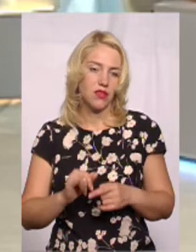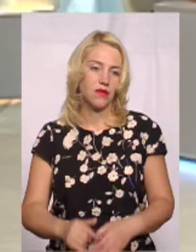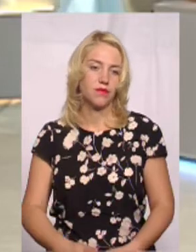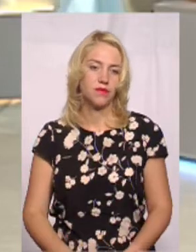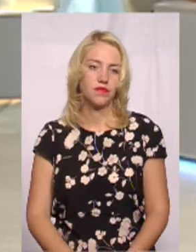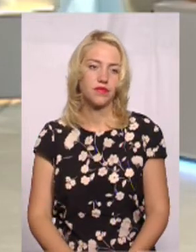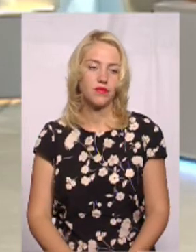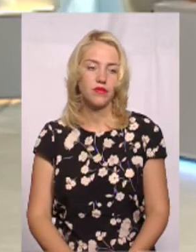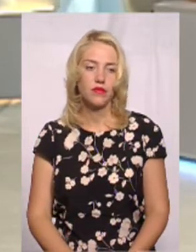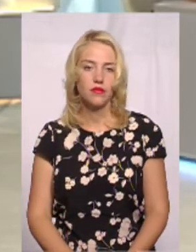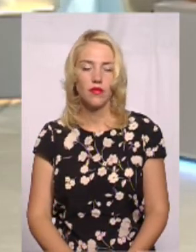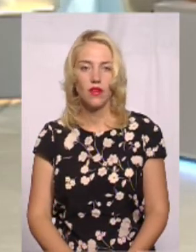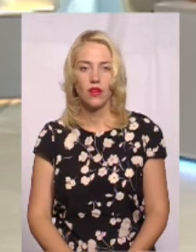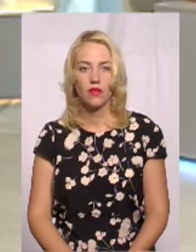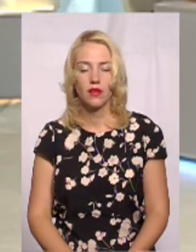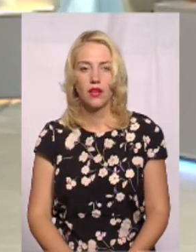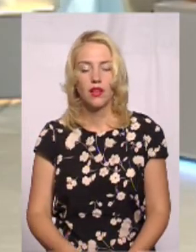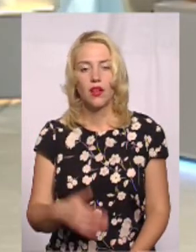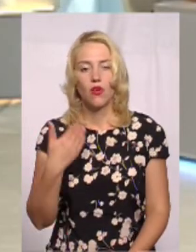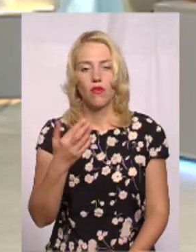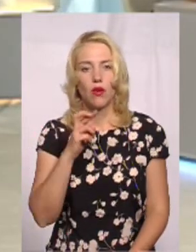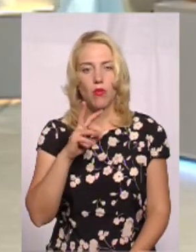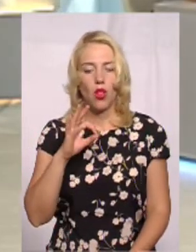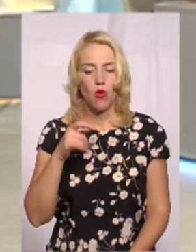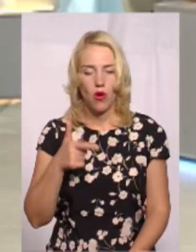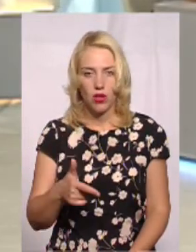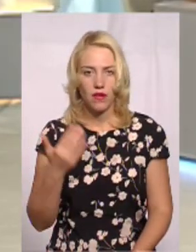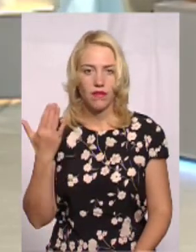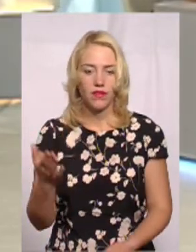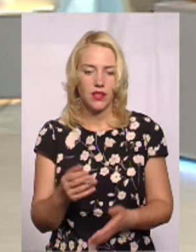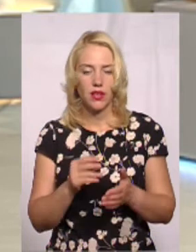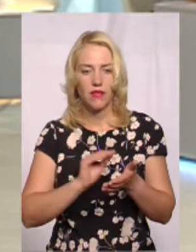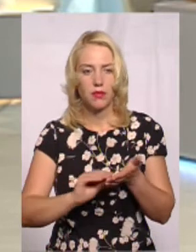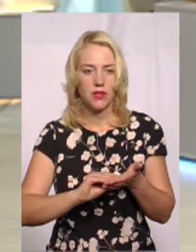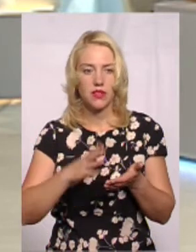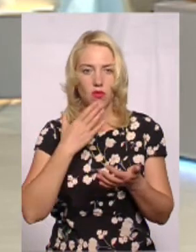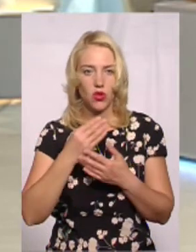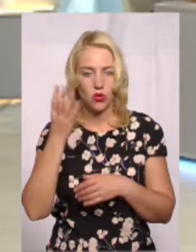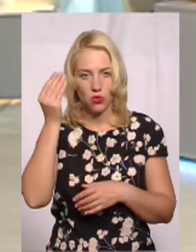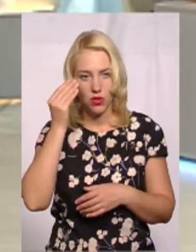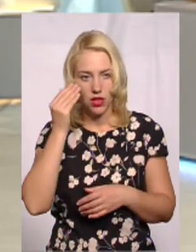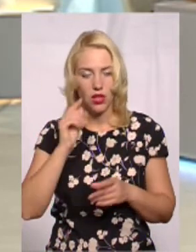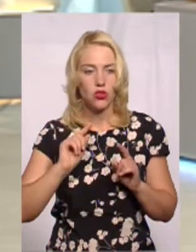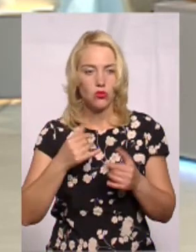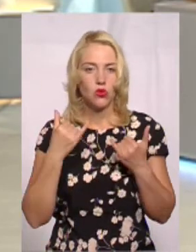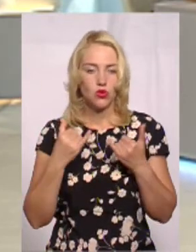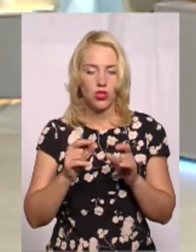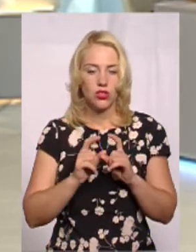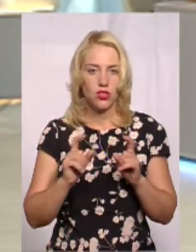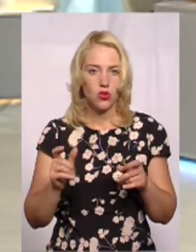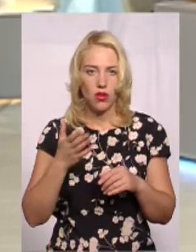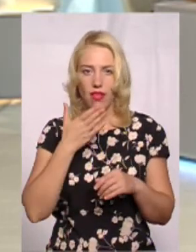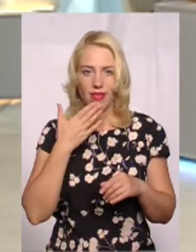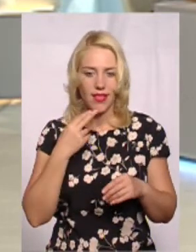таланту відповідного. От у вашому, пане Андрію, блозі ви виклали свої думки, чому сучасна школа